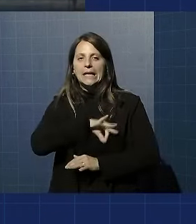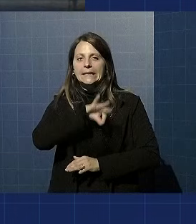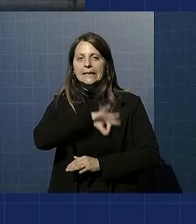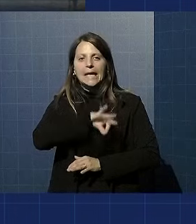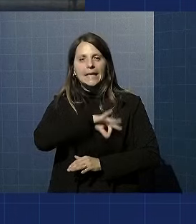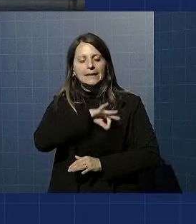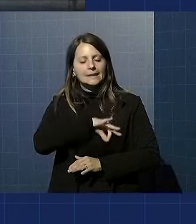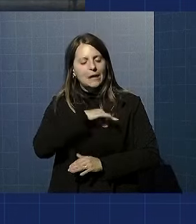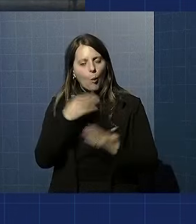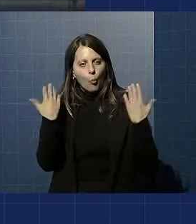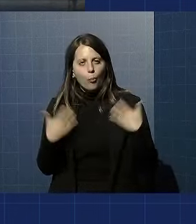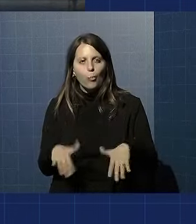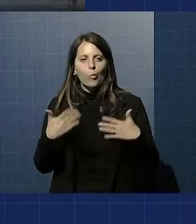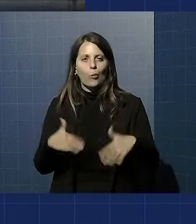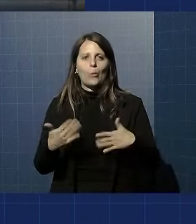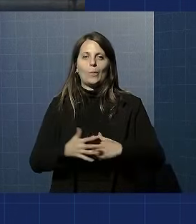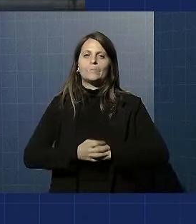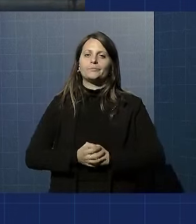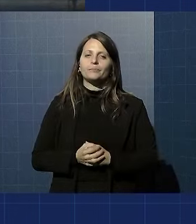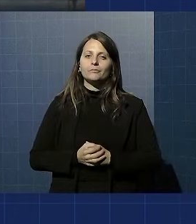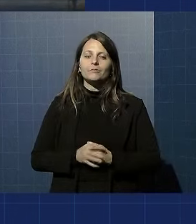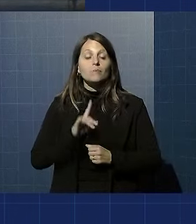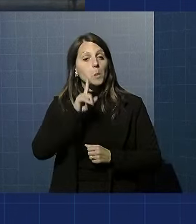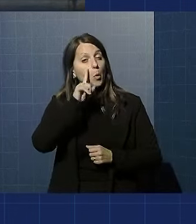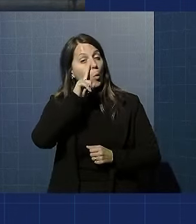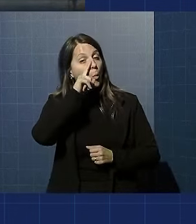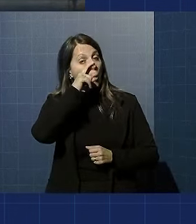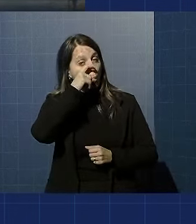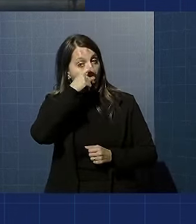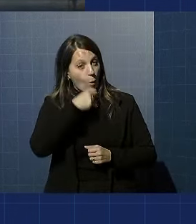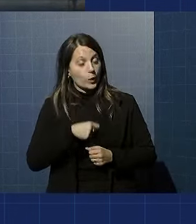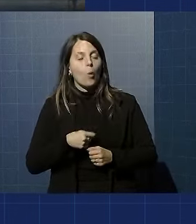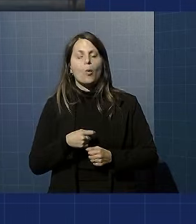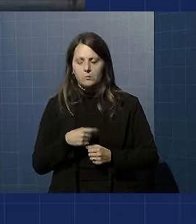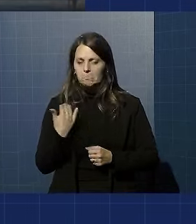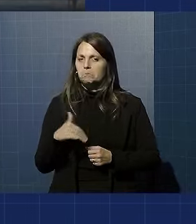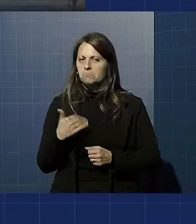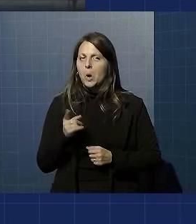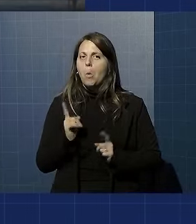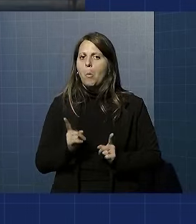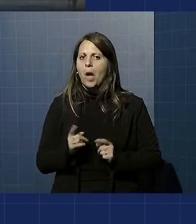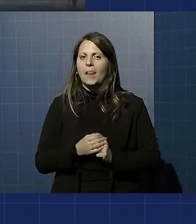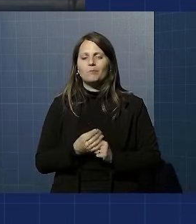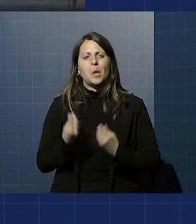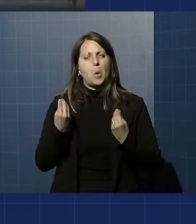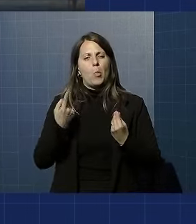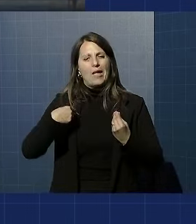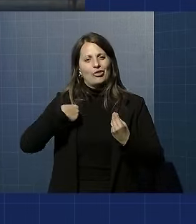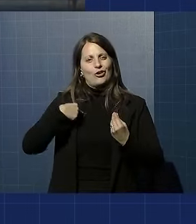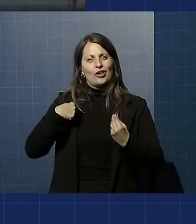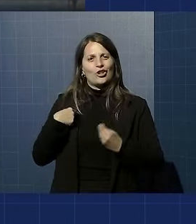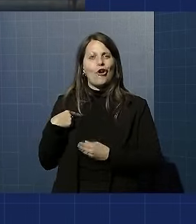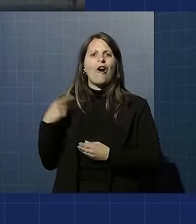È abbastanza curioso che quando frequentai l'International Space University